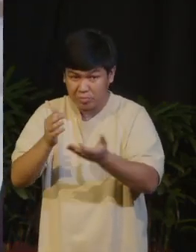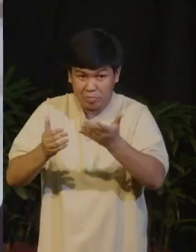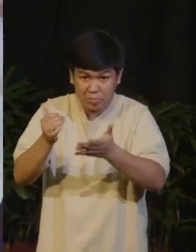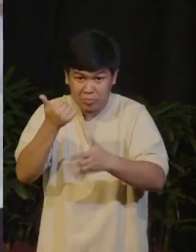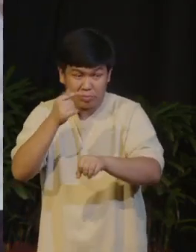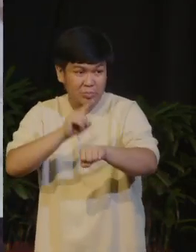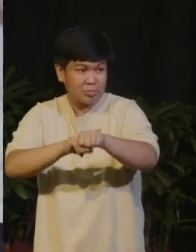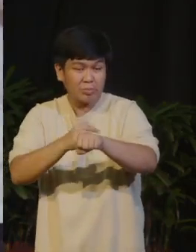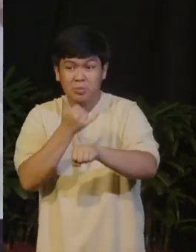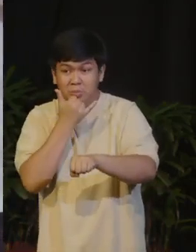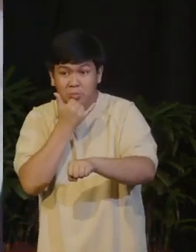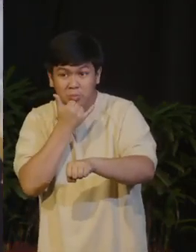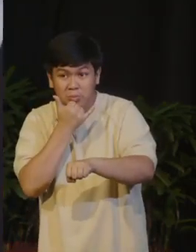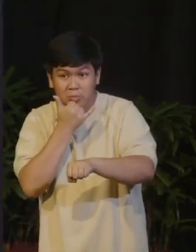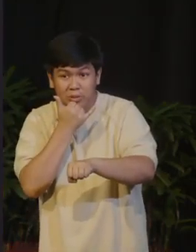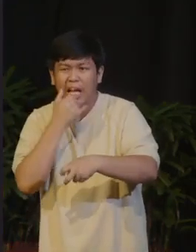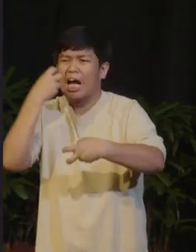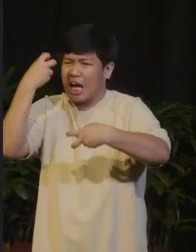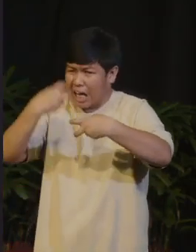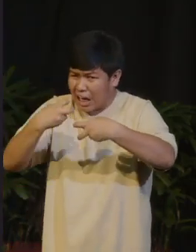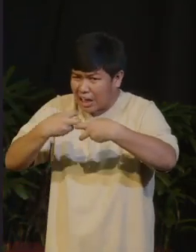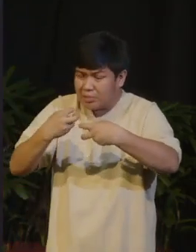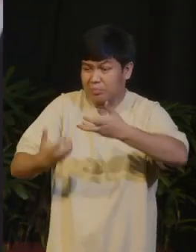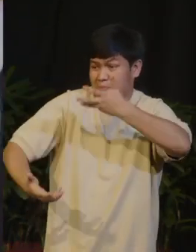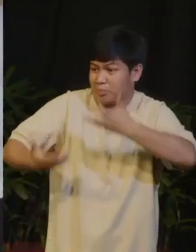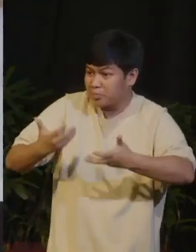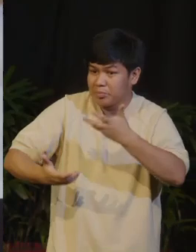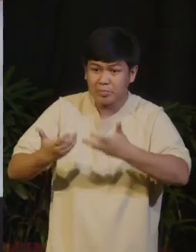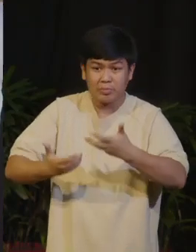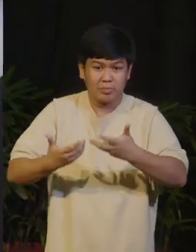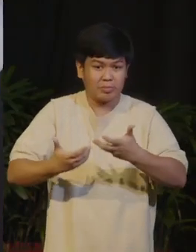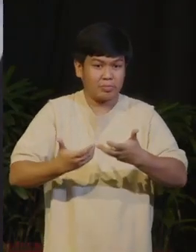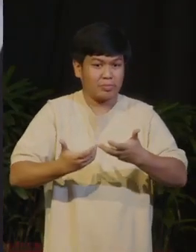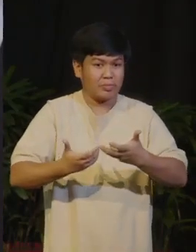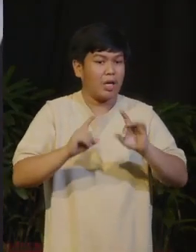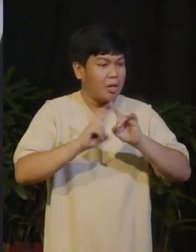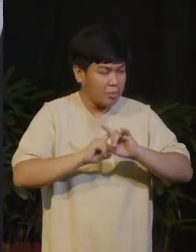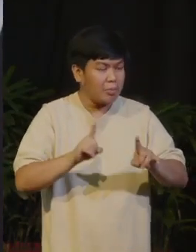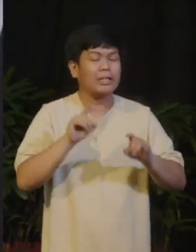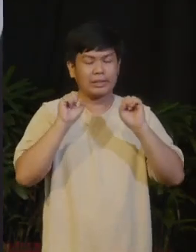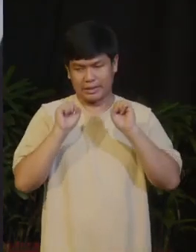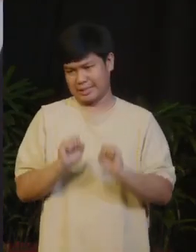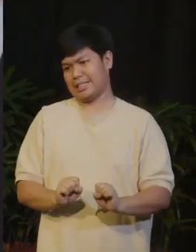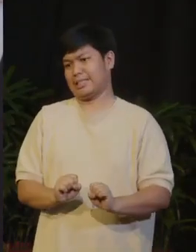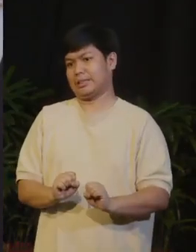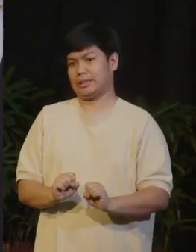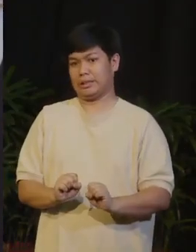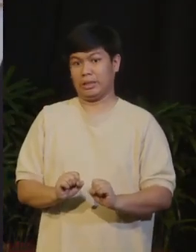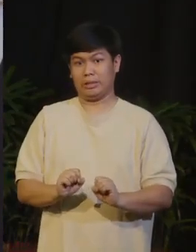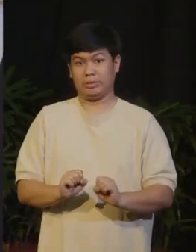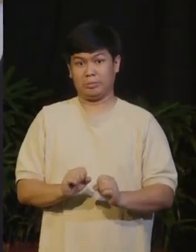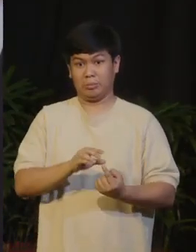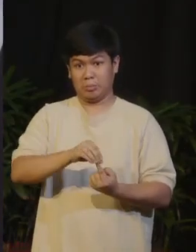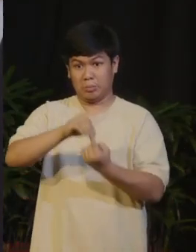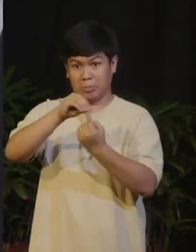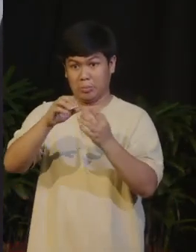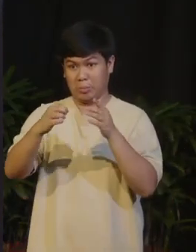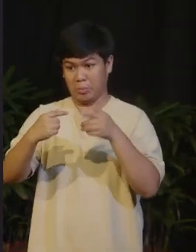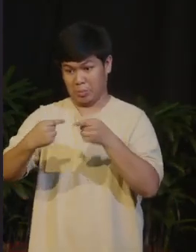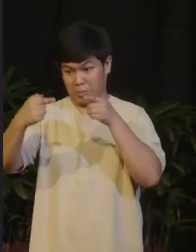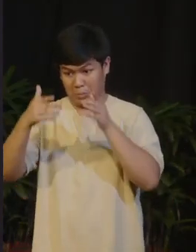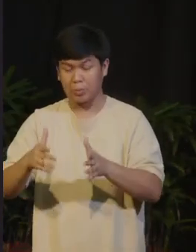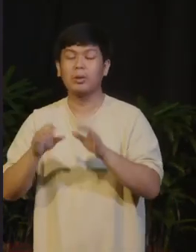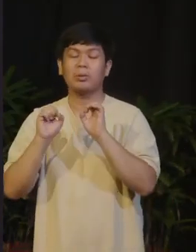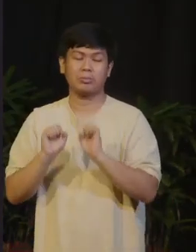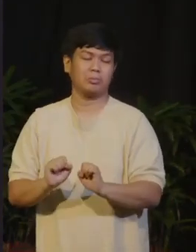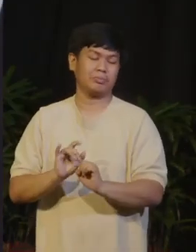mga kapatid, ay napakahirap mahalin, lalo na ang ating mga kaaway. Natutunan din